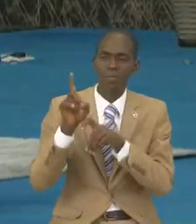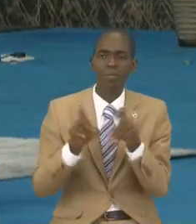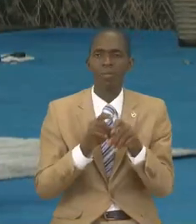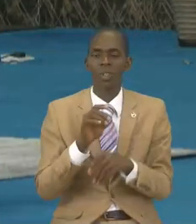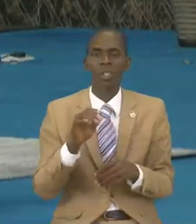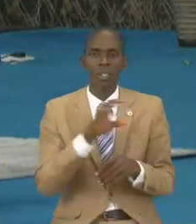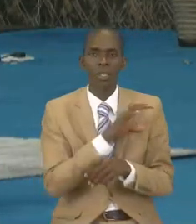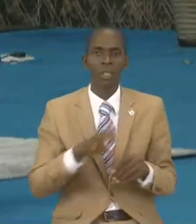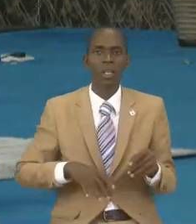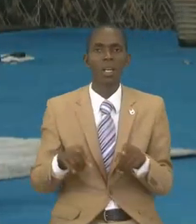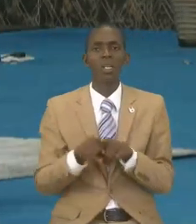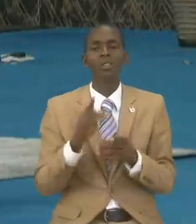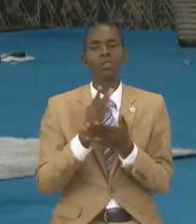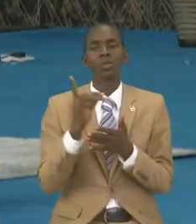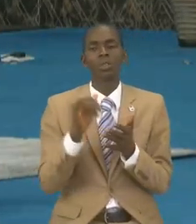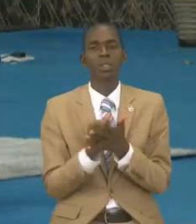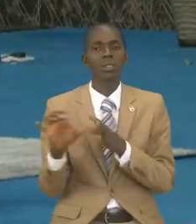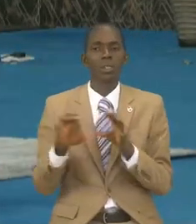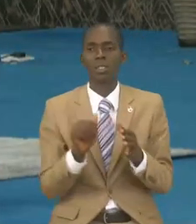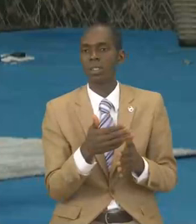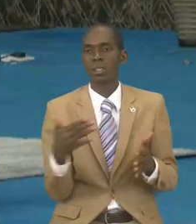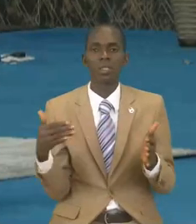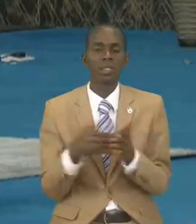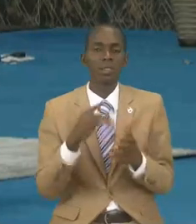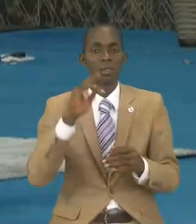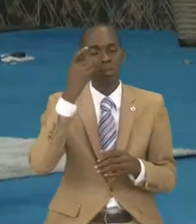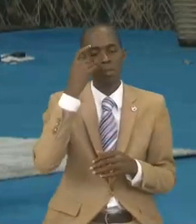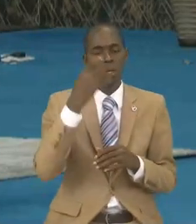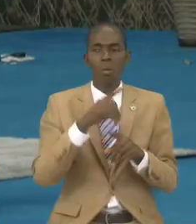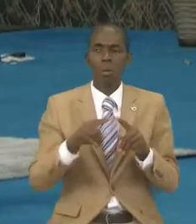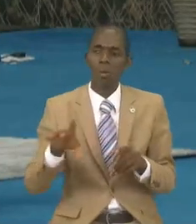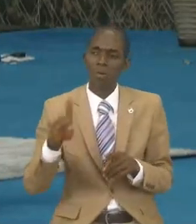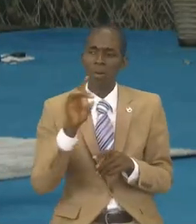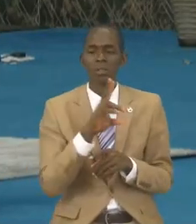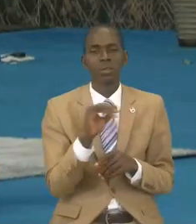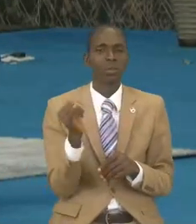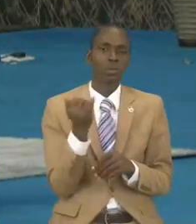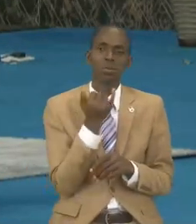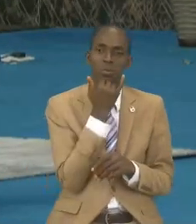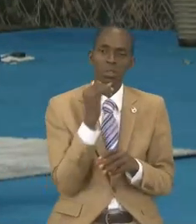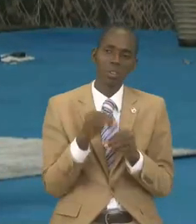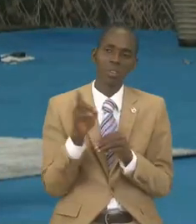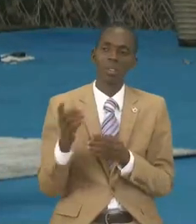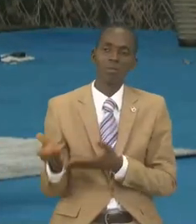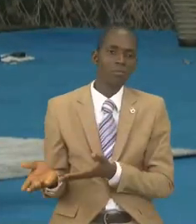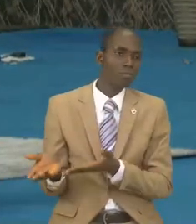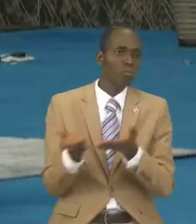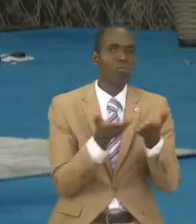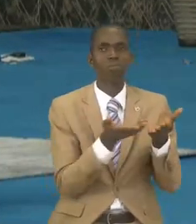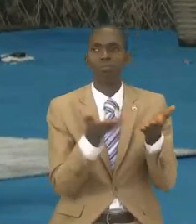gouvernement, contre la nation, mais je ne trouve aucun crime en lui. Ils l'ont examiné par-ci,